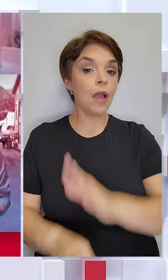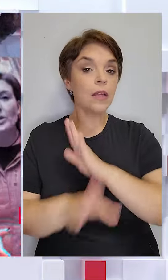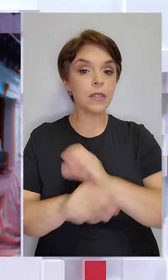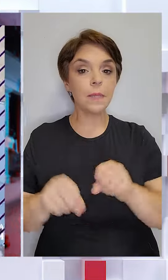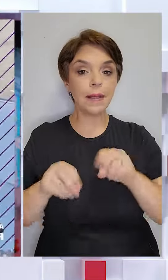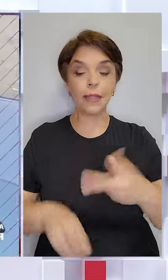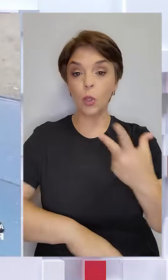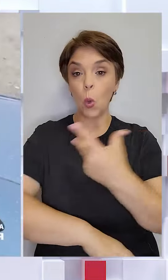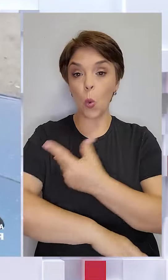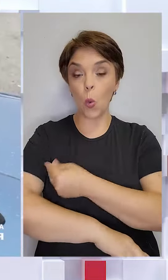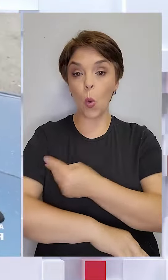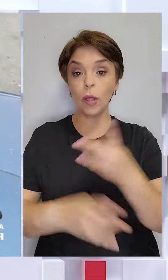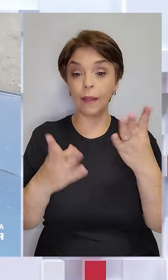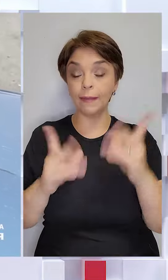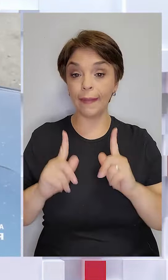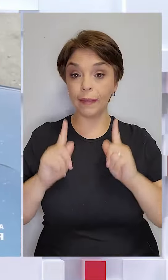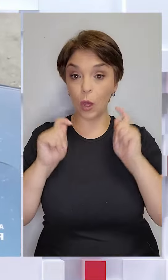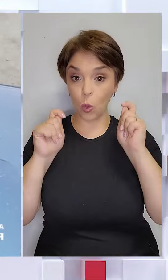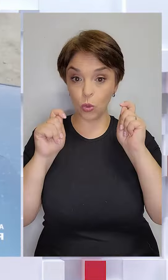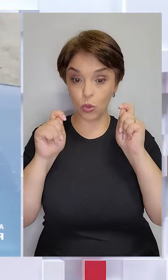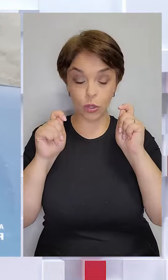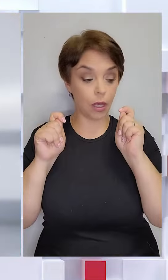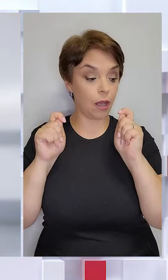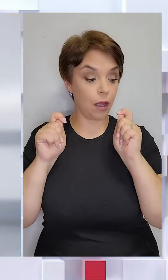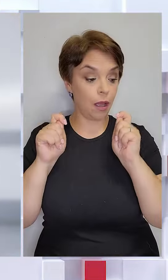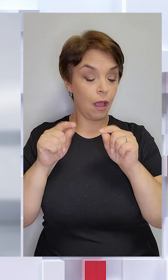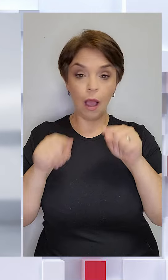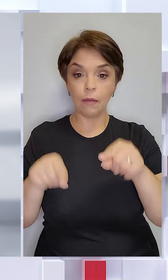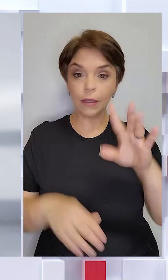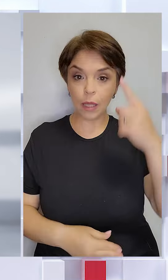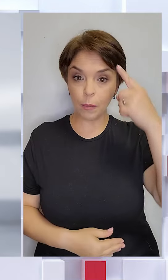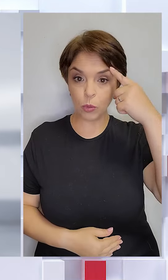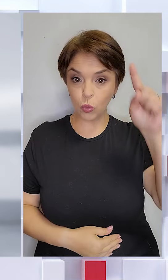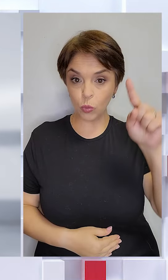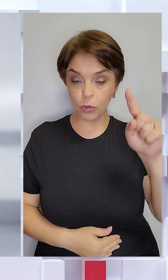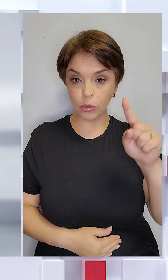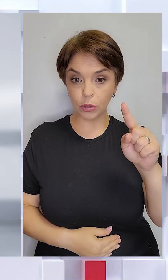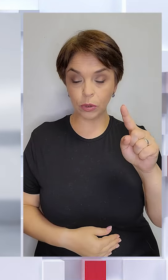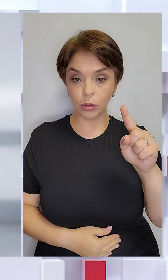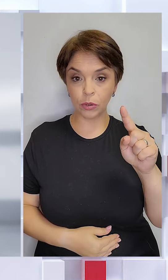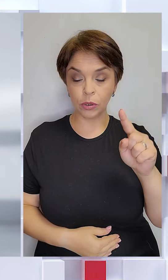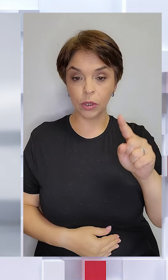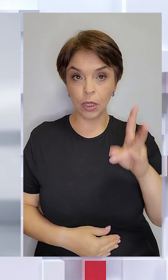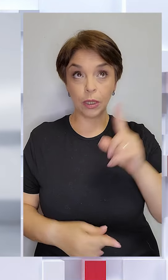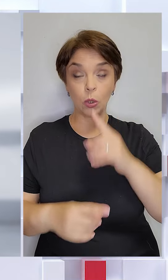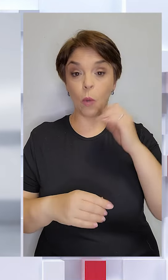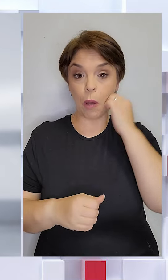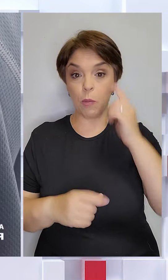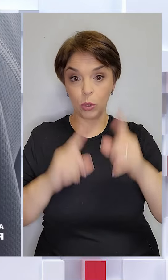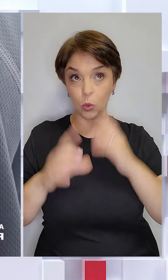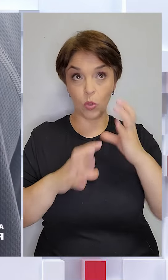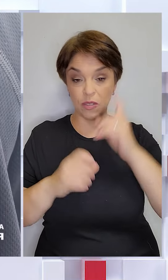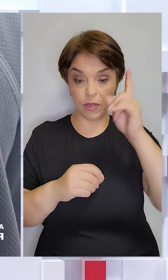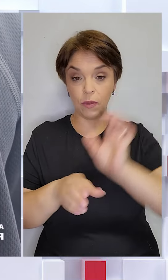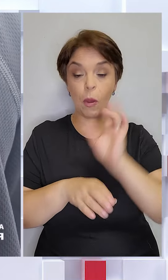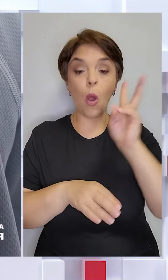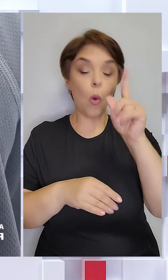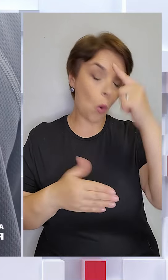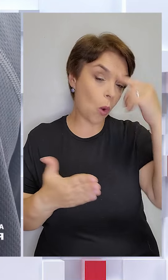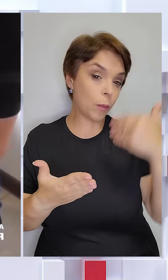Смертельний укол на день народження. А ти не передумав, що бабу на світ, на той світ відправити? Ти не передумав.